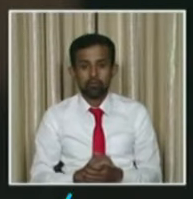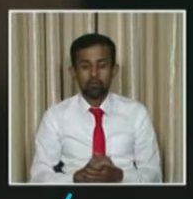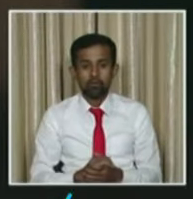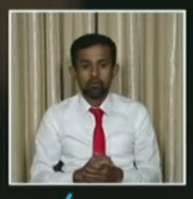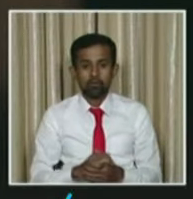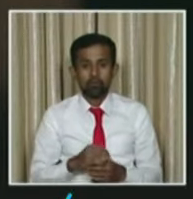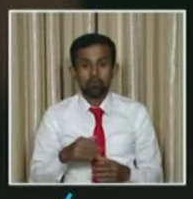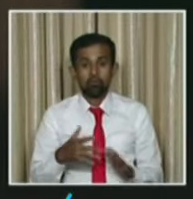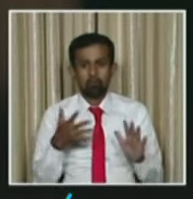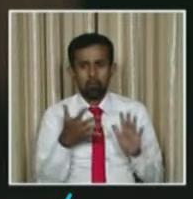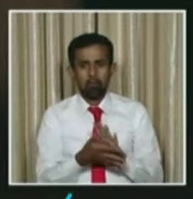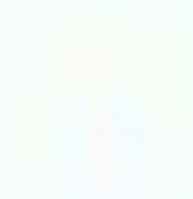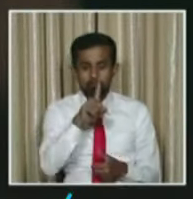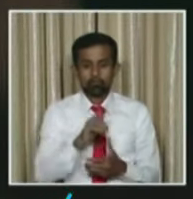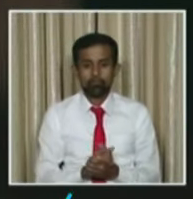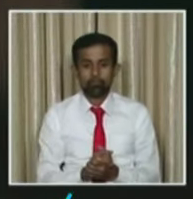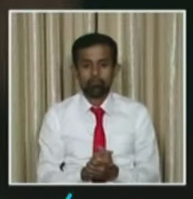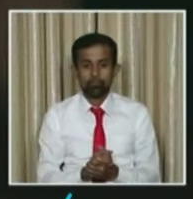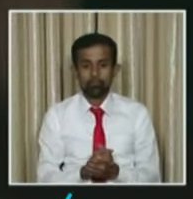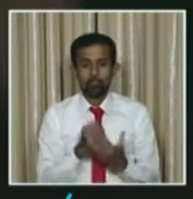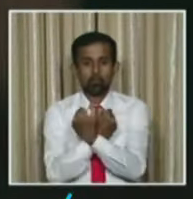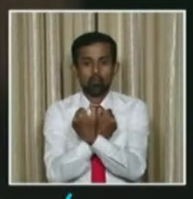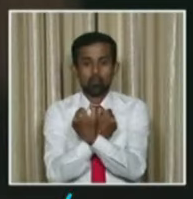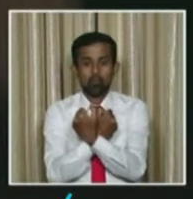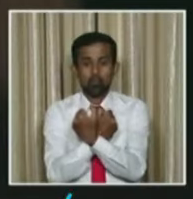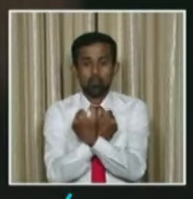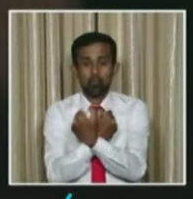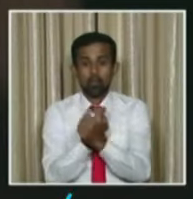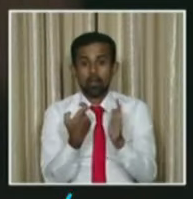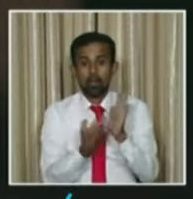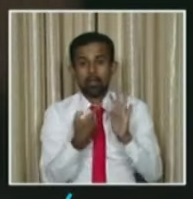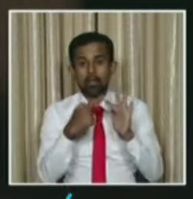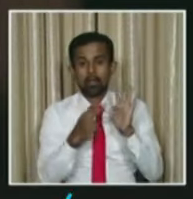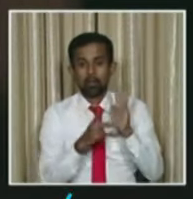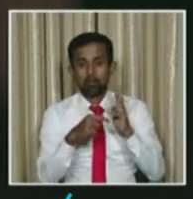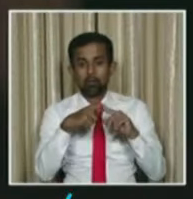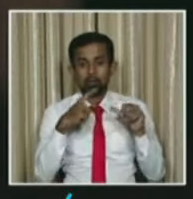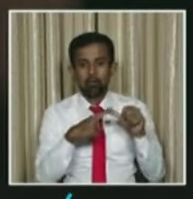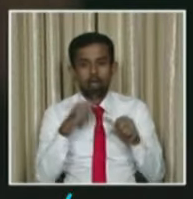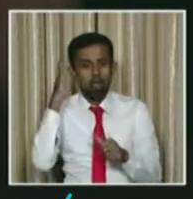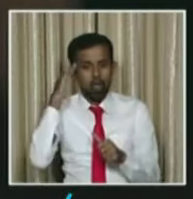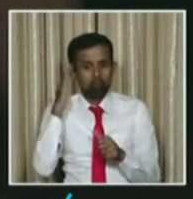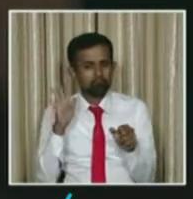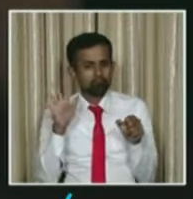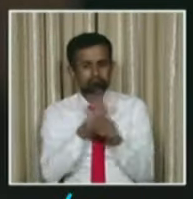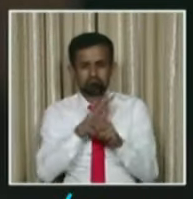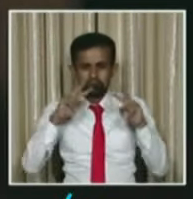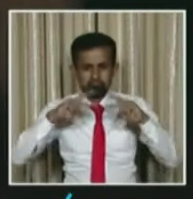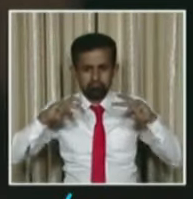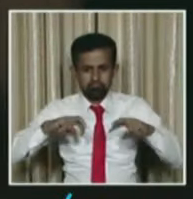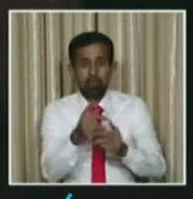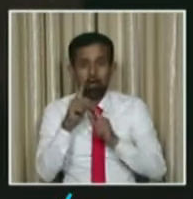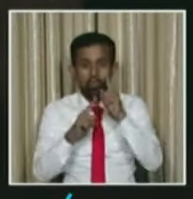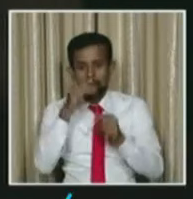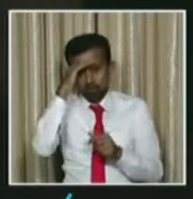අක්‍රමිකතා සිදුවන බව ඔබ දන්නේද? පොලිස් අධිකාරී රේණුකා මහත්මිය විසින් සම්පූර්ණ කරලද විමර්ශනය ඉදිරිපත්